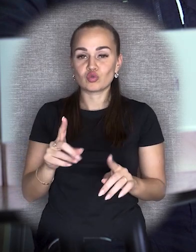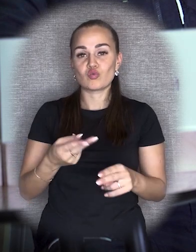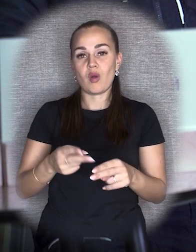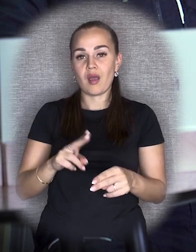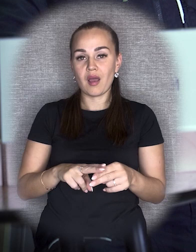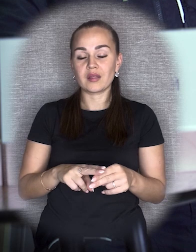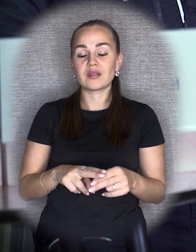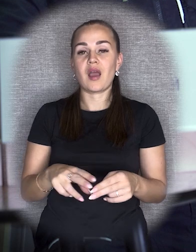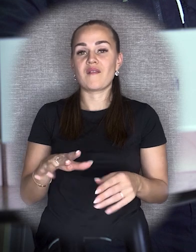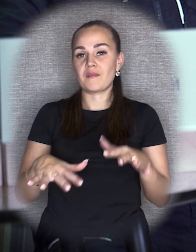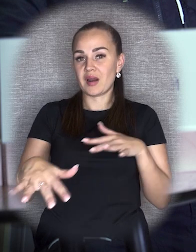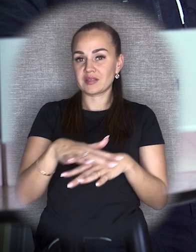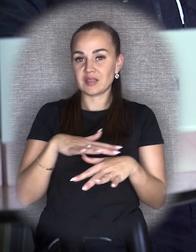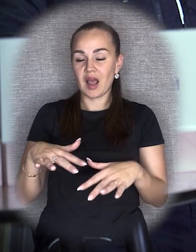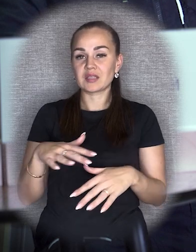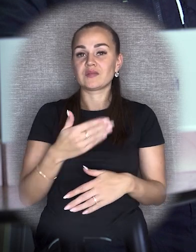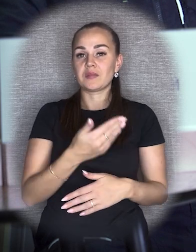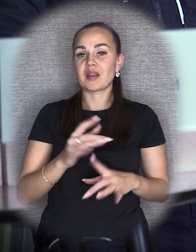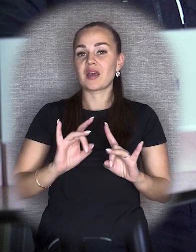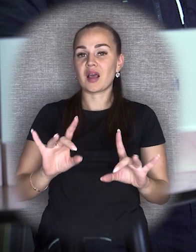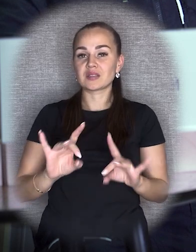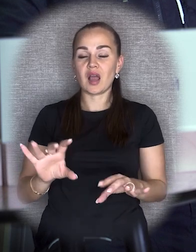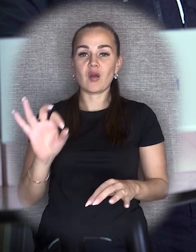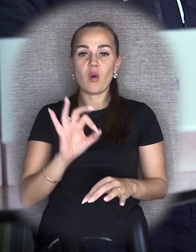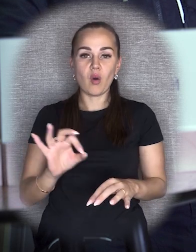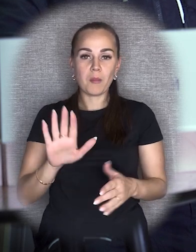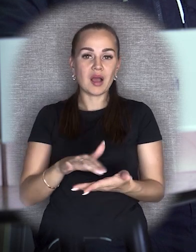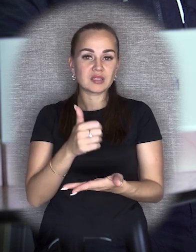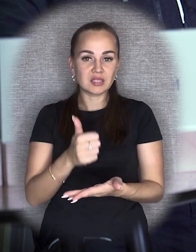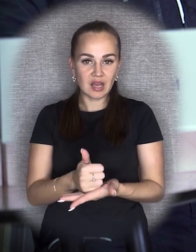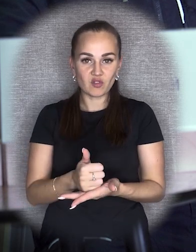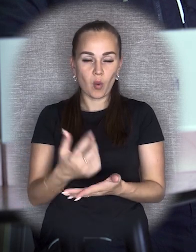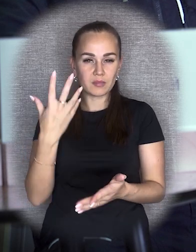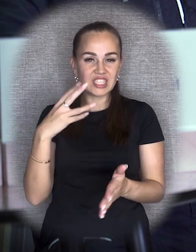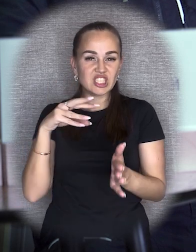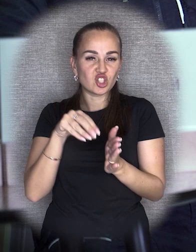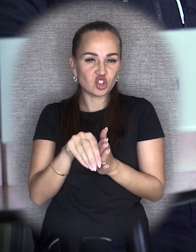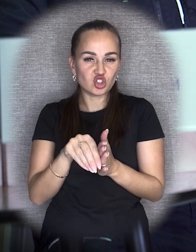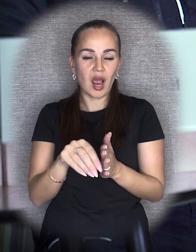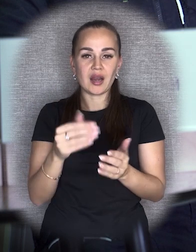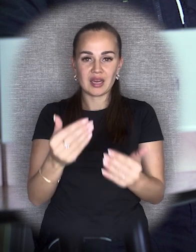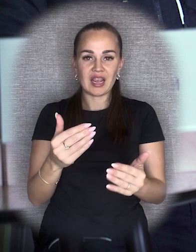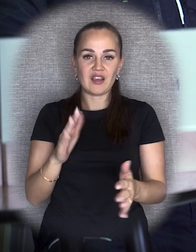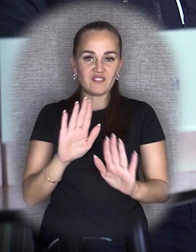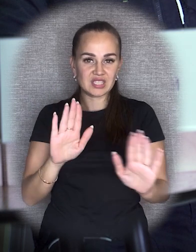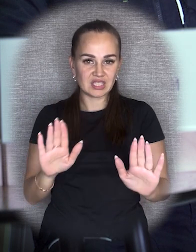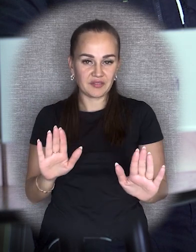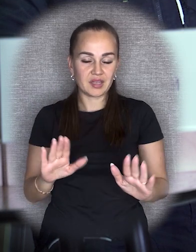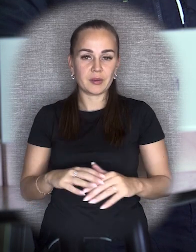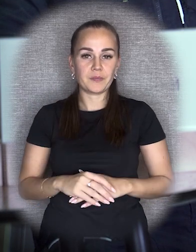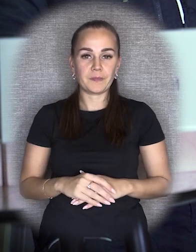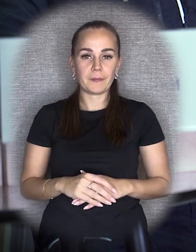можно понять, что в этом пространстве мы рассказываем об основном содержании нашей